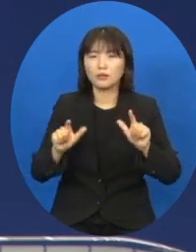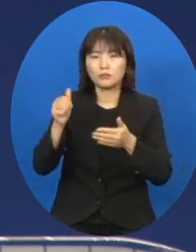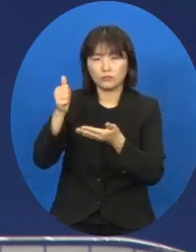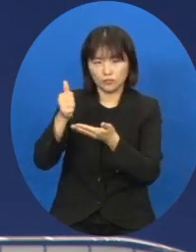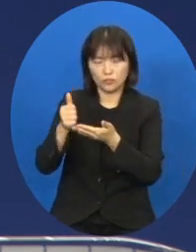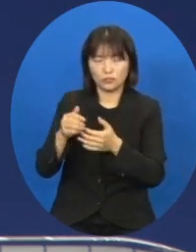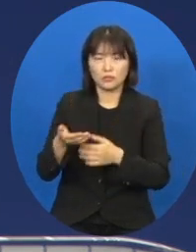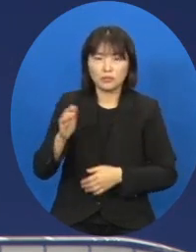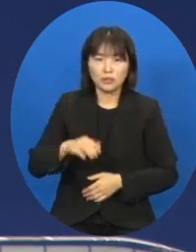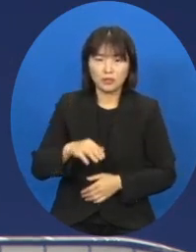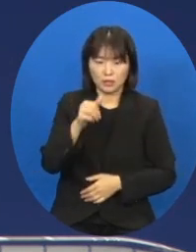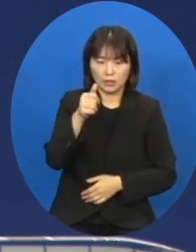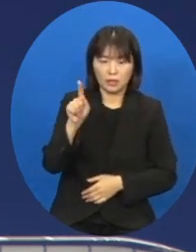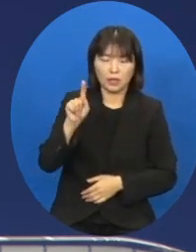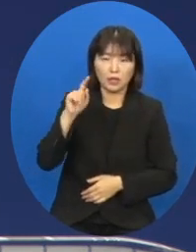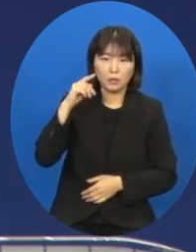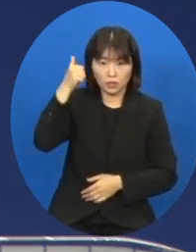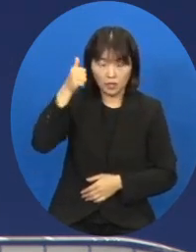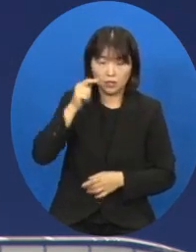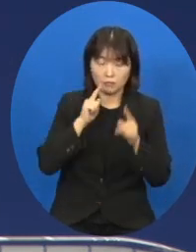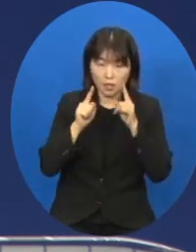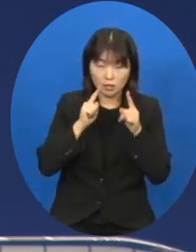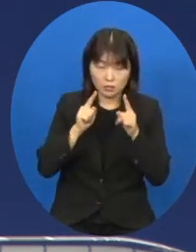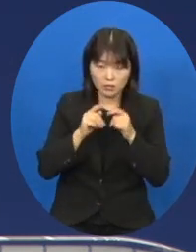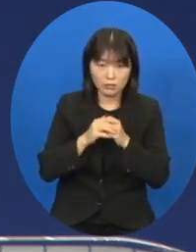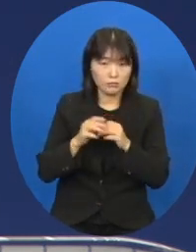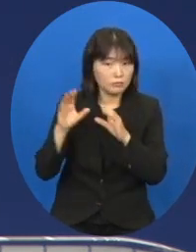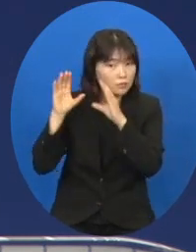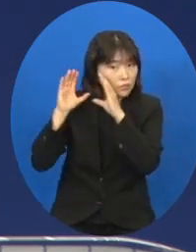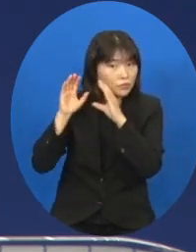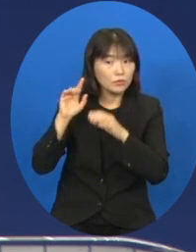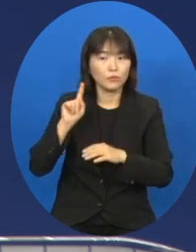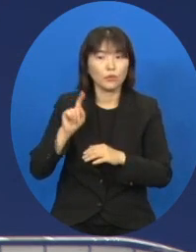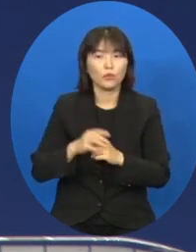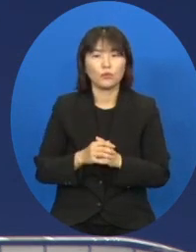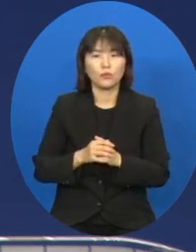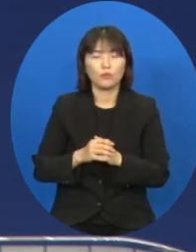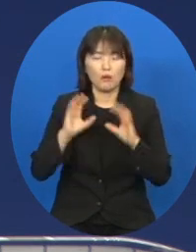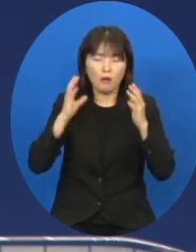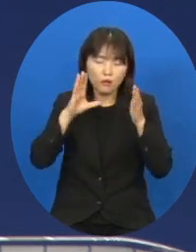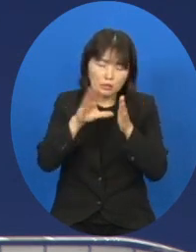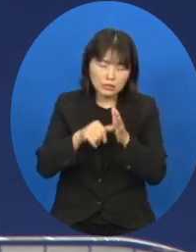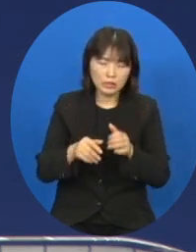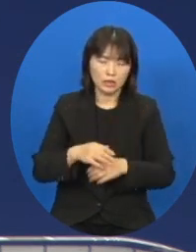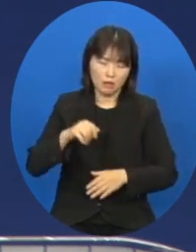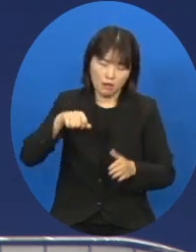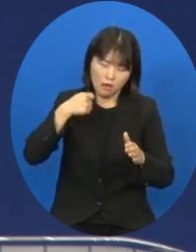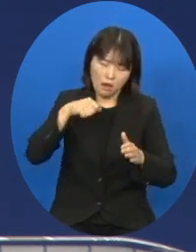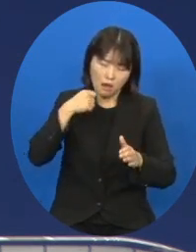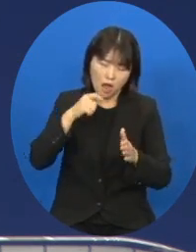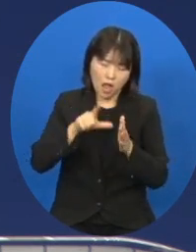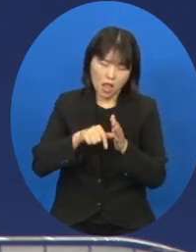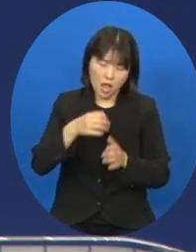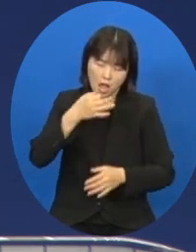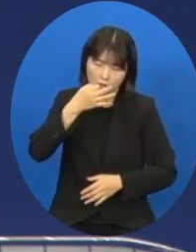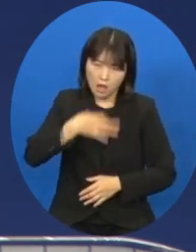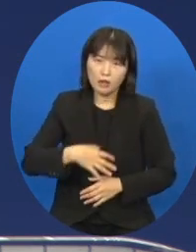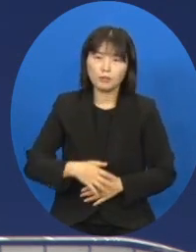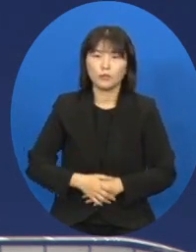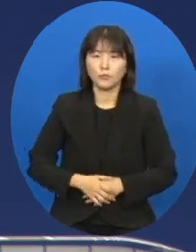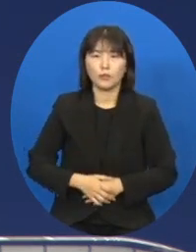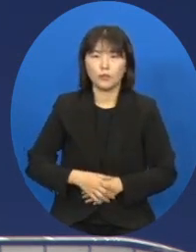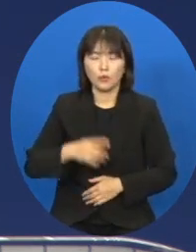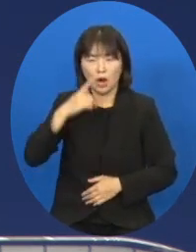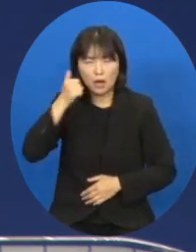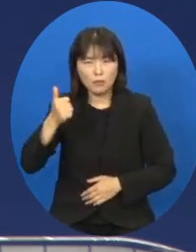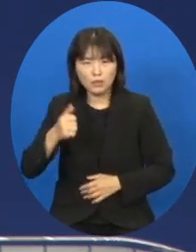목사님 말씀에 들어보니까 그 어릴 때그 식사 시간이 그렇게 힘들었대요. 아버님이